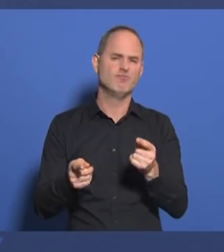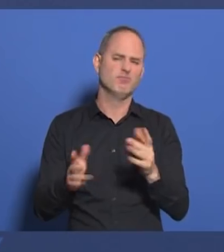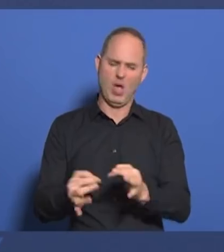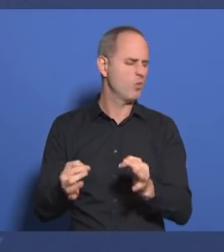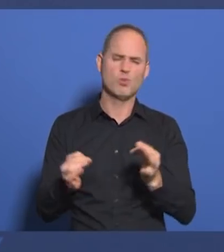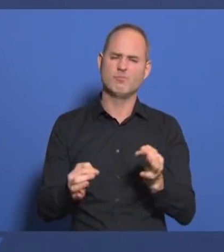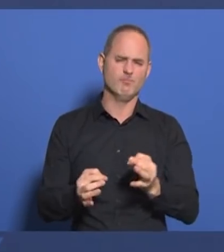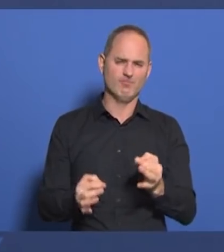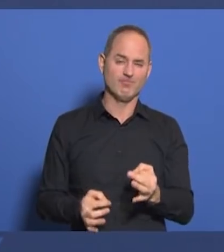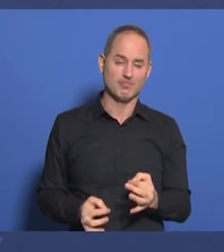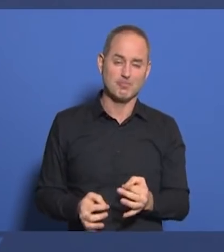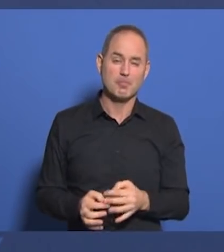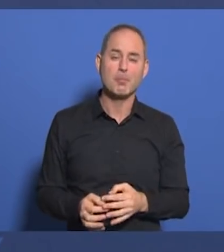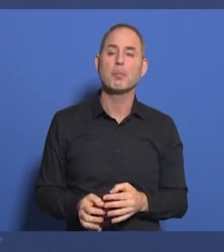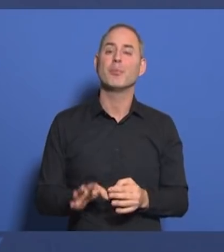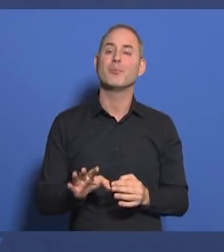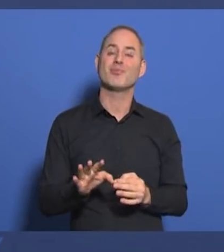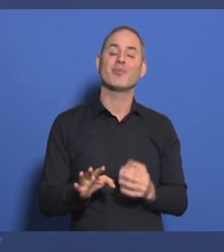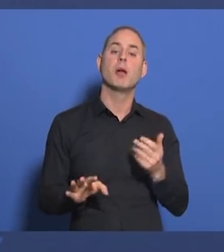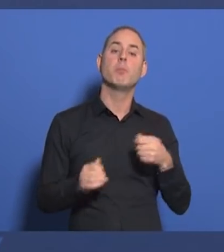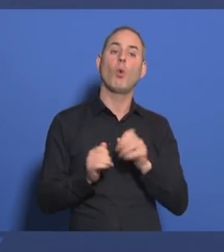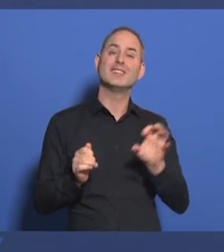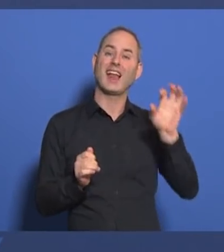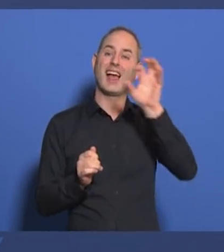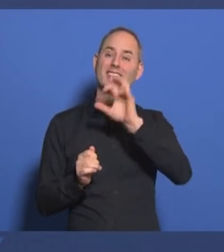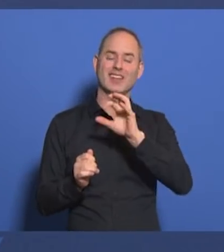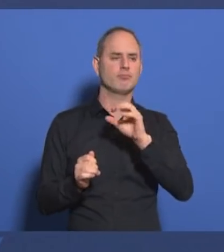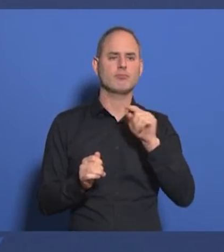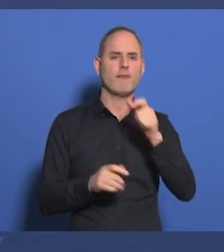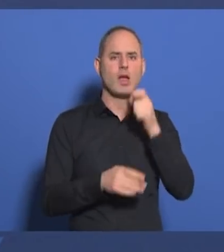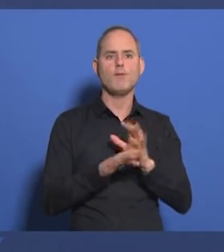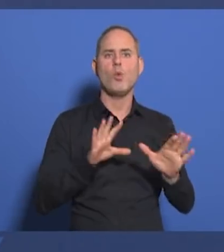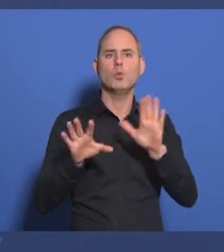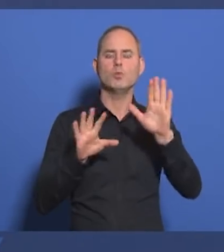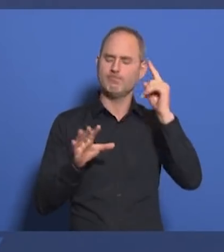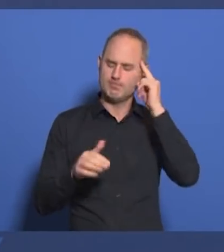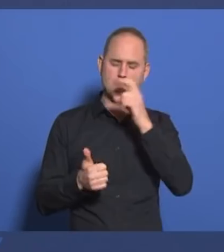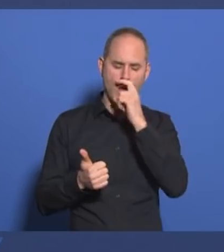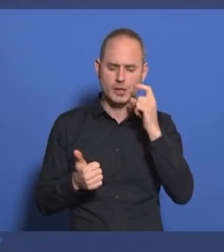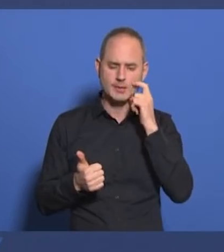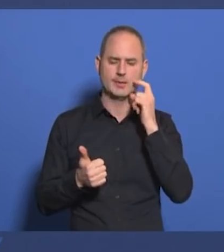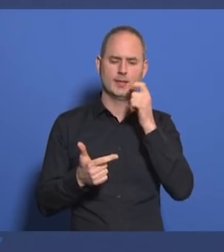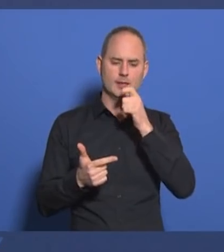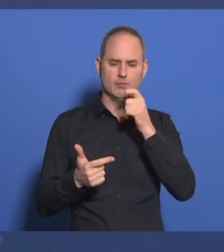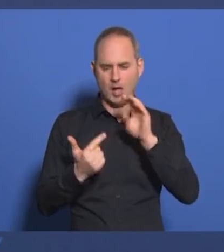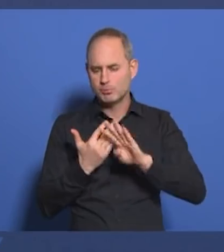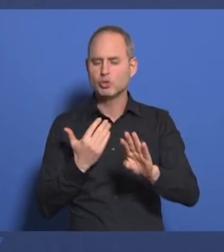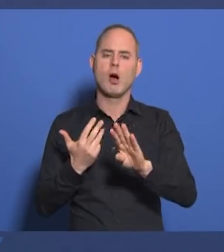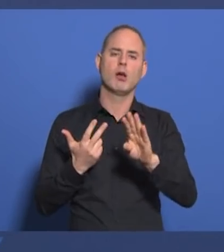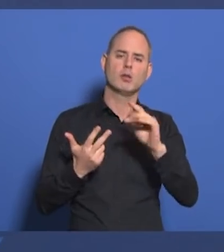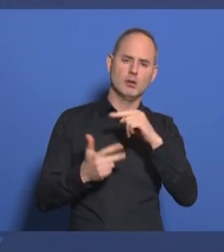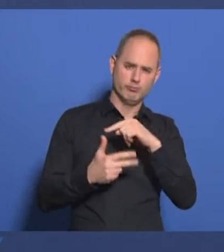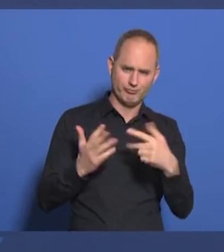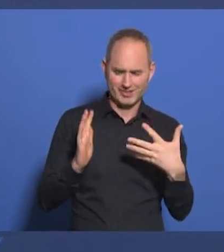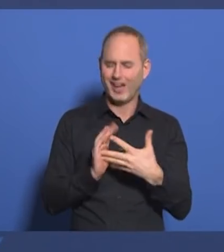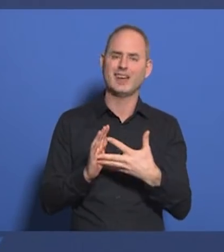insbesondere Maskenpflicht, Abstandsregeln, Hygienekonzepte, Test und zumindest die Möglichkeit, in besonders gefährdeten Bereichen